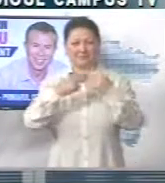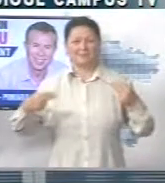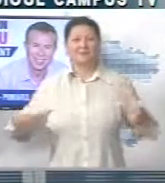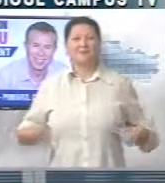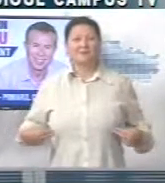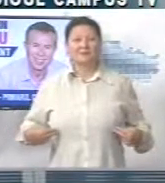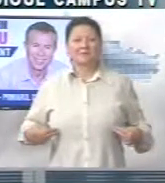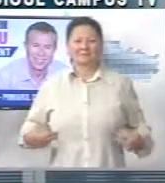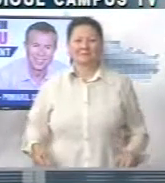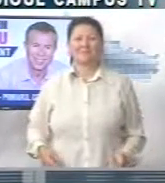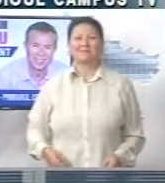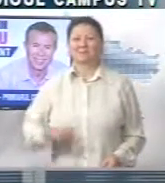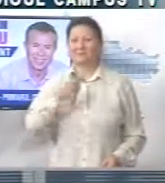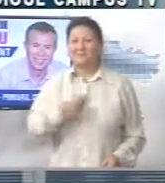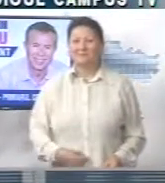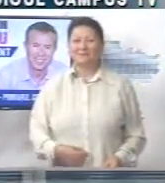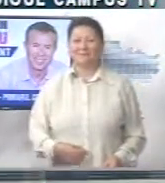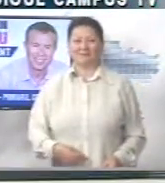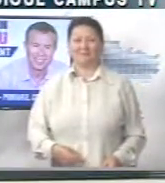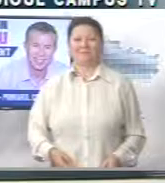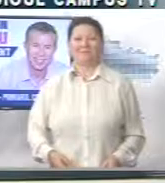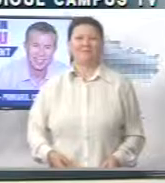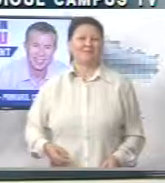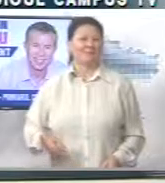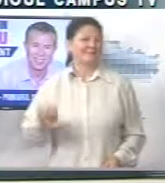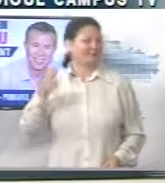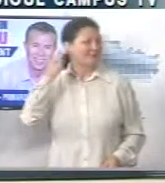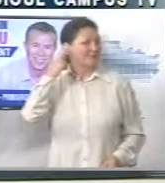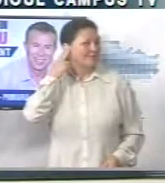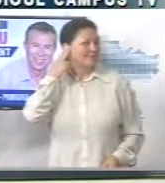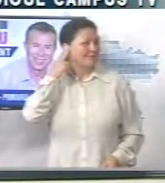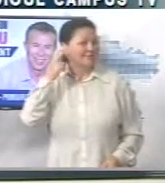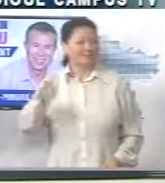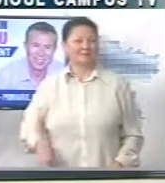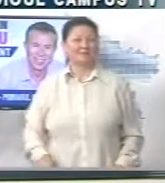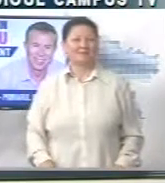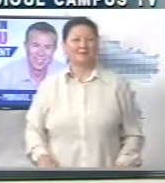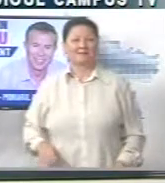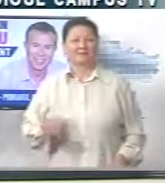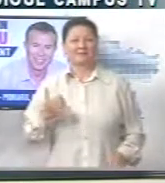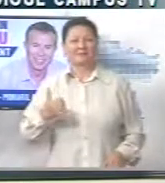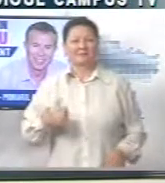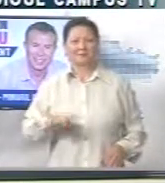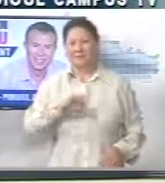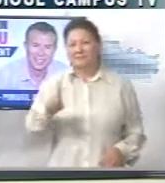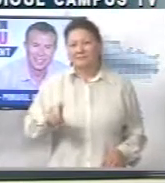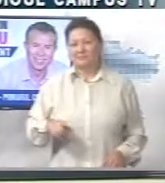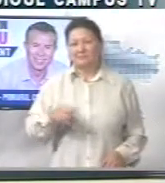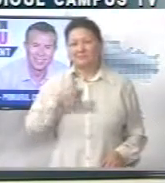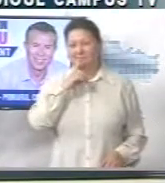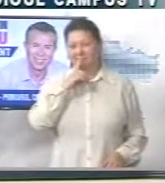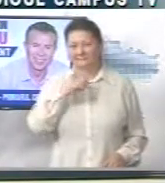muți. Da. Primarul tuturor, indiferent că aud, că vorbesc, că văd sau nu văd,